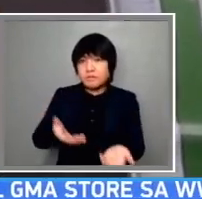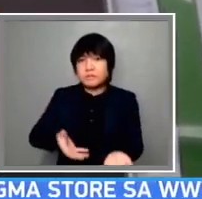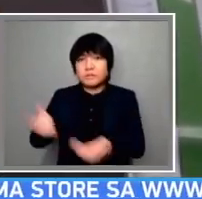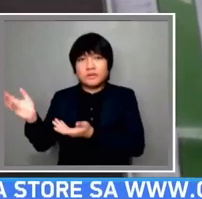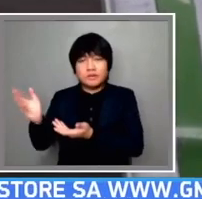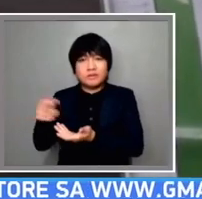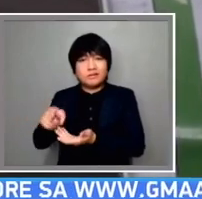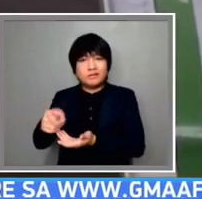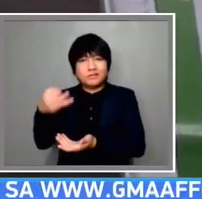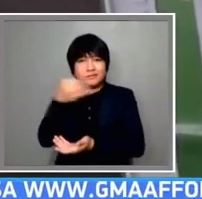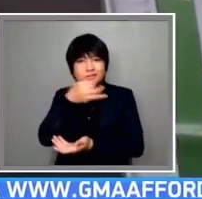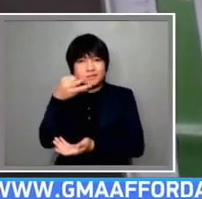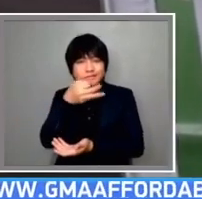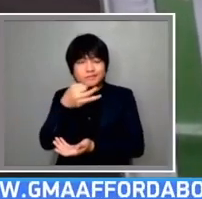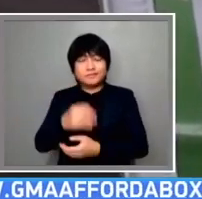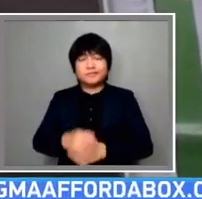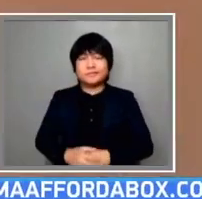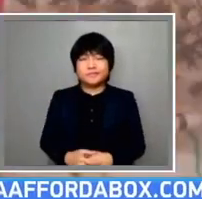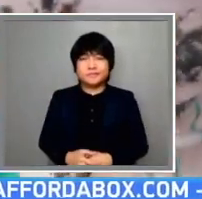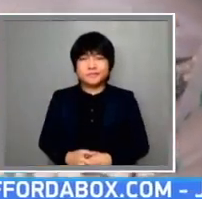droga.